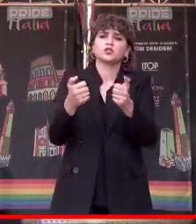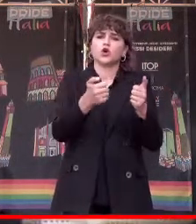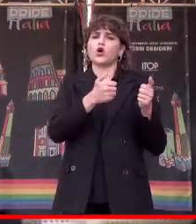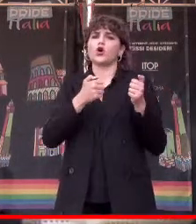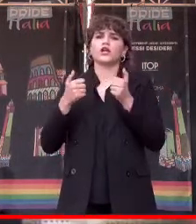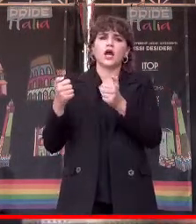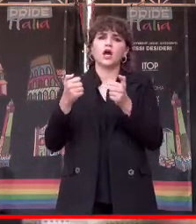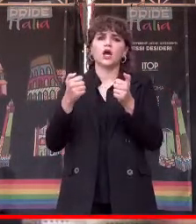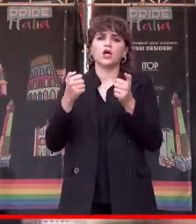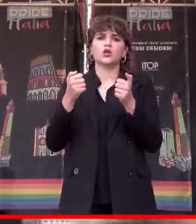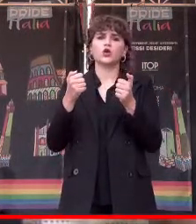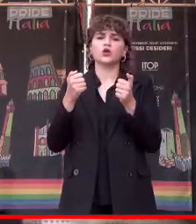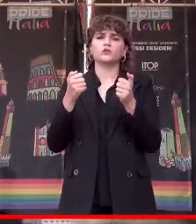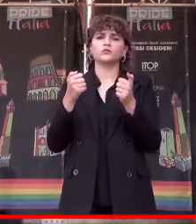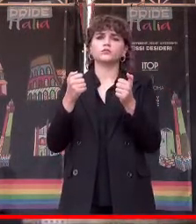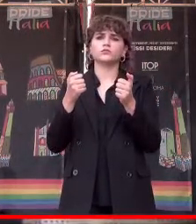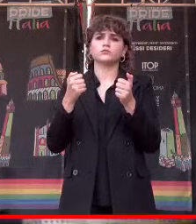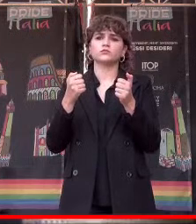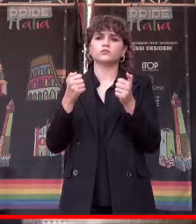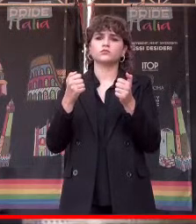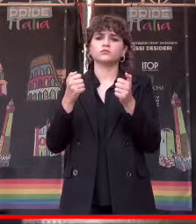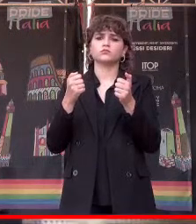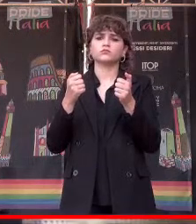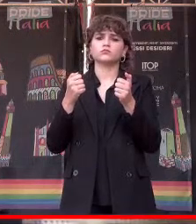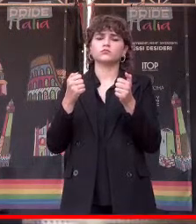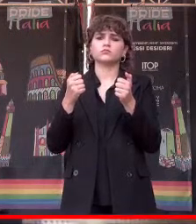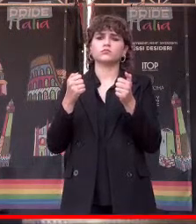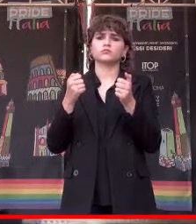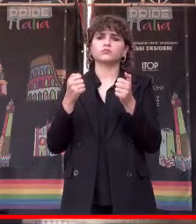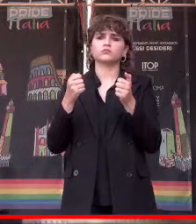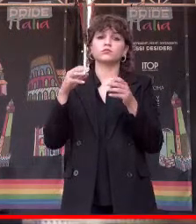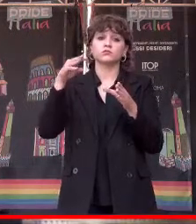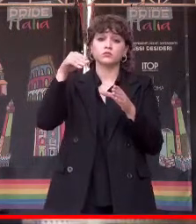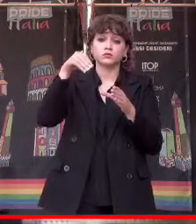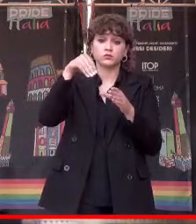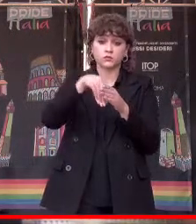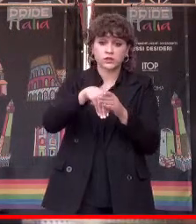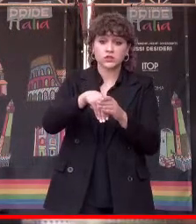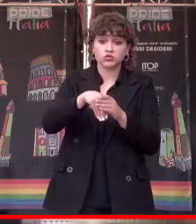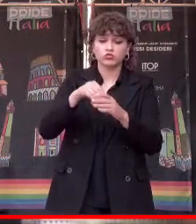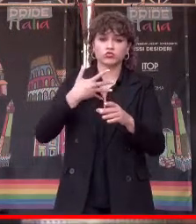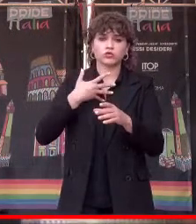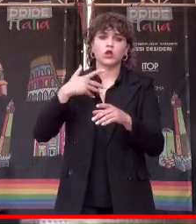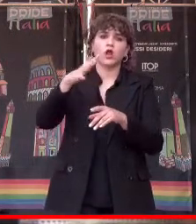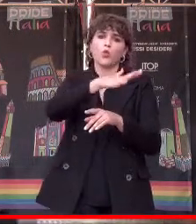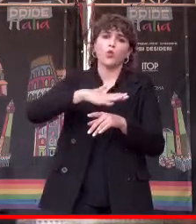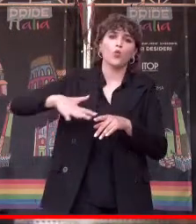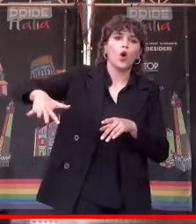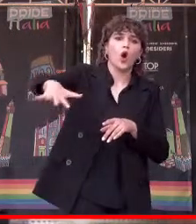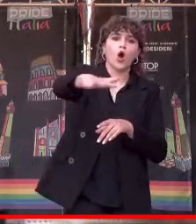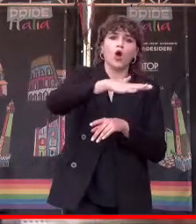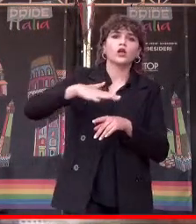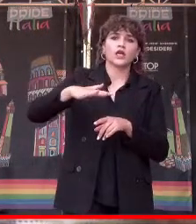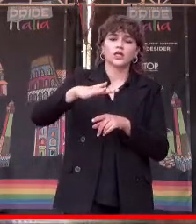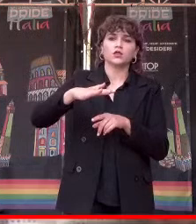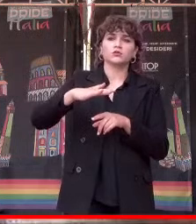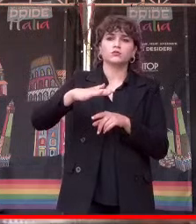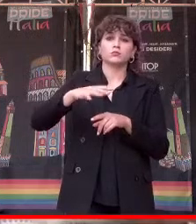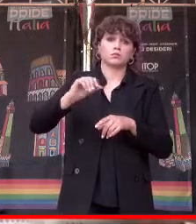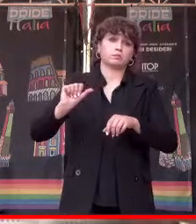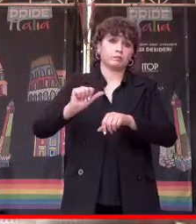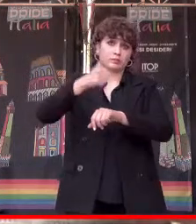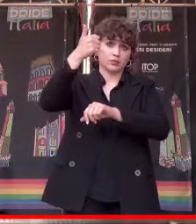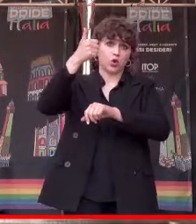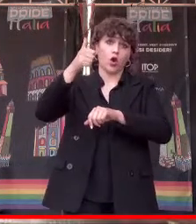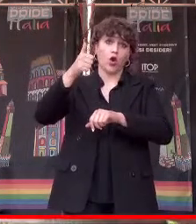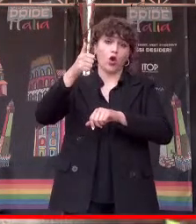un questionario dove ovviamente abbiamo avuto indietro anche una serie di luoghi, a partire dal luogo d'eccellenza che è il